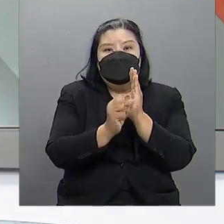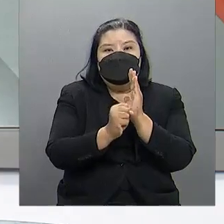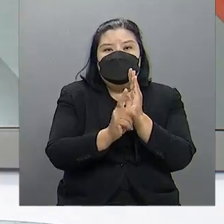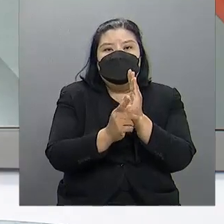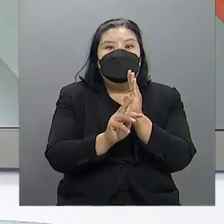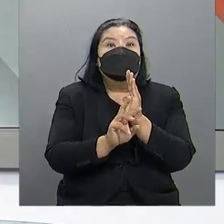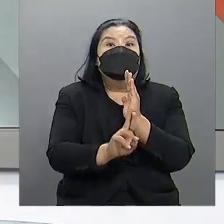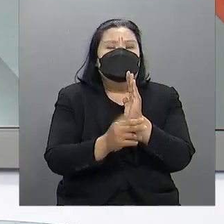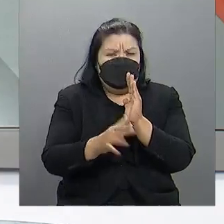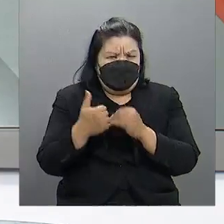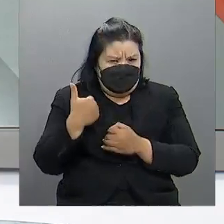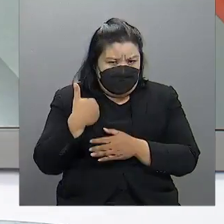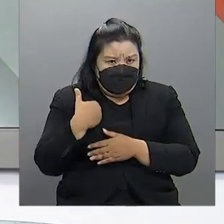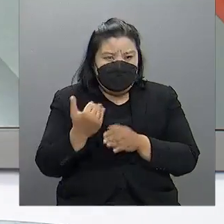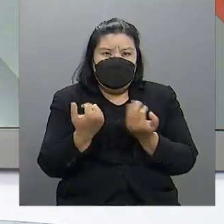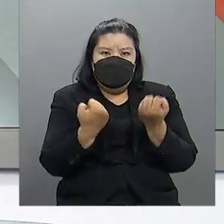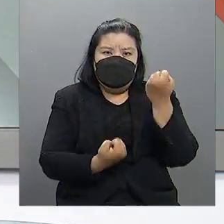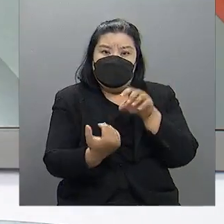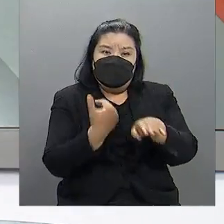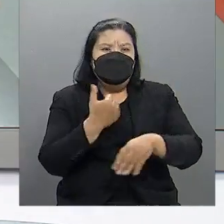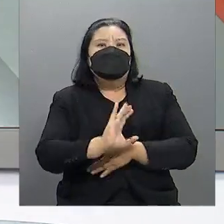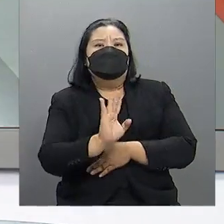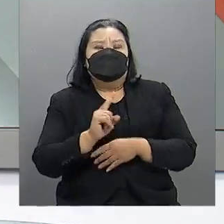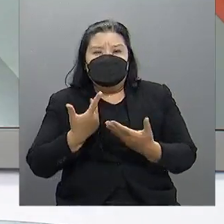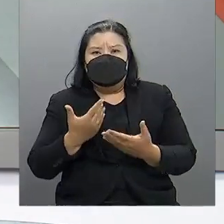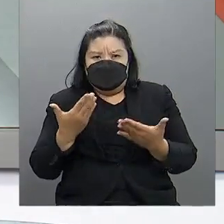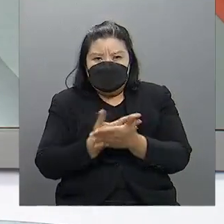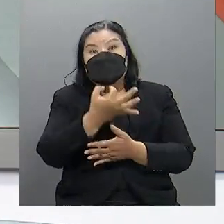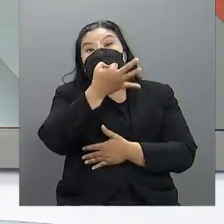าหรือว่าถนนแล้วแต่ว่าต้องการส่งเสริมในเรื่องของอาชีพแต่ในขณะเดียวกัน